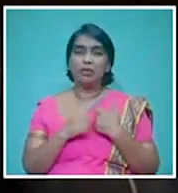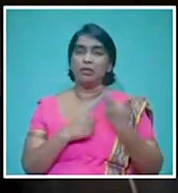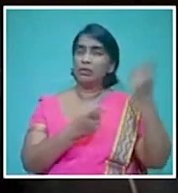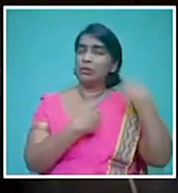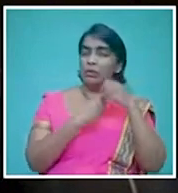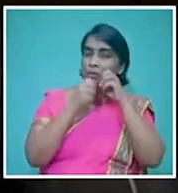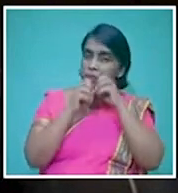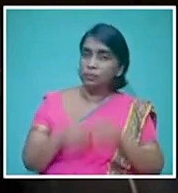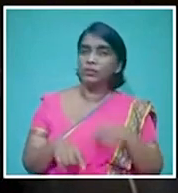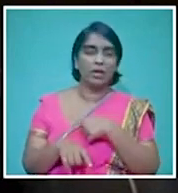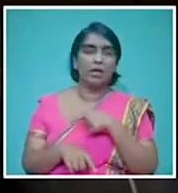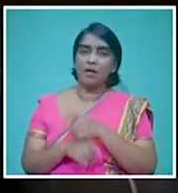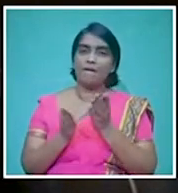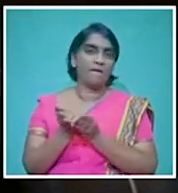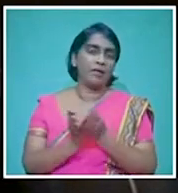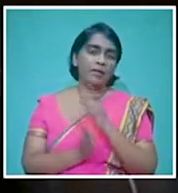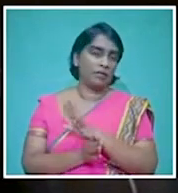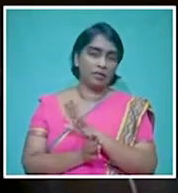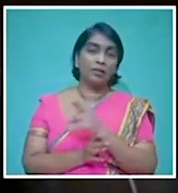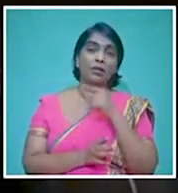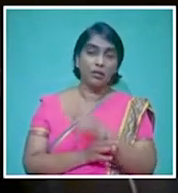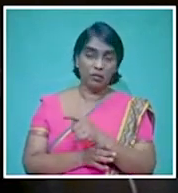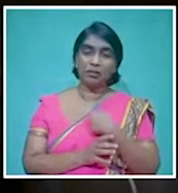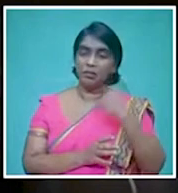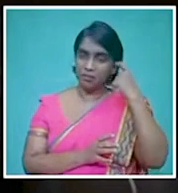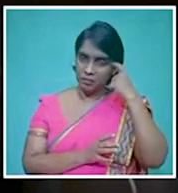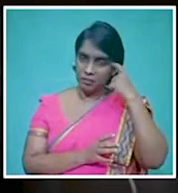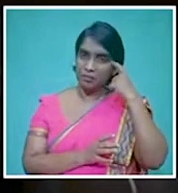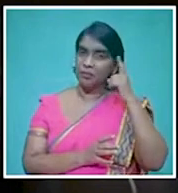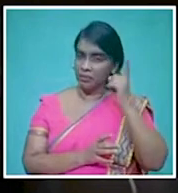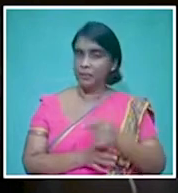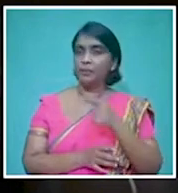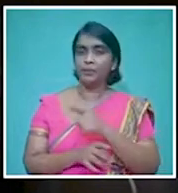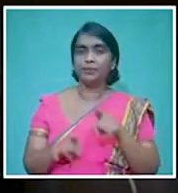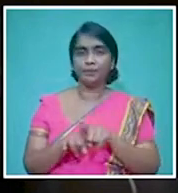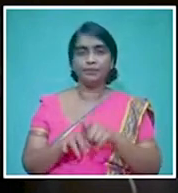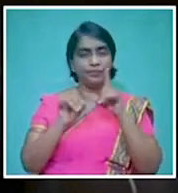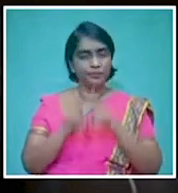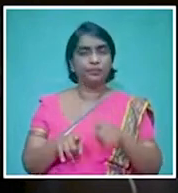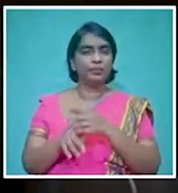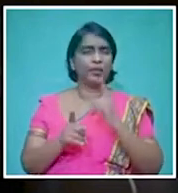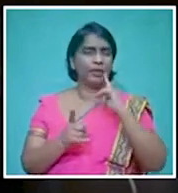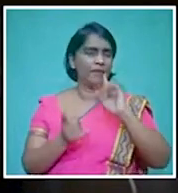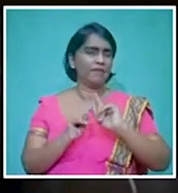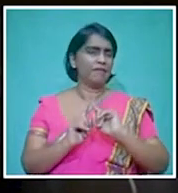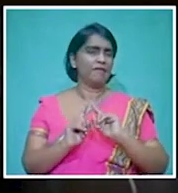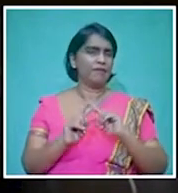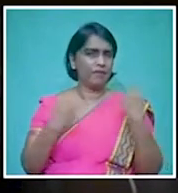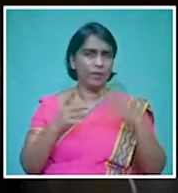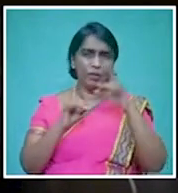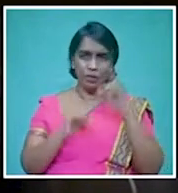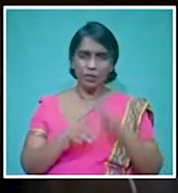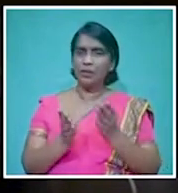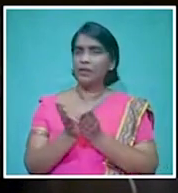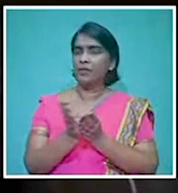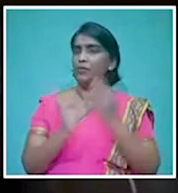වෙලා කීකරු වෙන එක නෙවෙයි විනය කියන්නේ. අන්න ඒකත් අපි මතක තියාගත යුතුයි. ඉතින් මෙවැනි මේ විකෘති වෙච්ච මෙවැනි